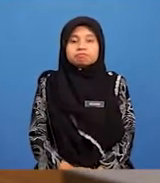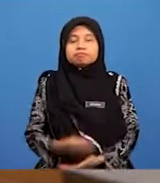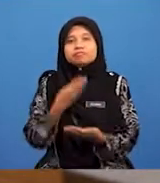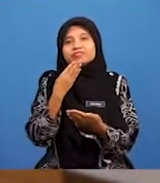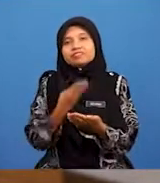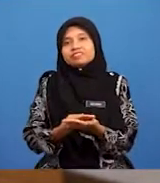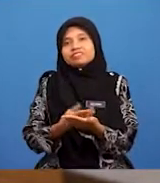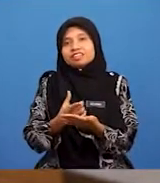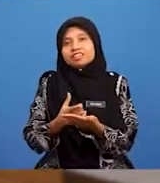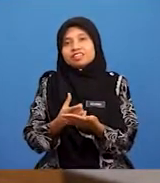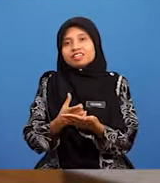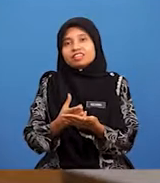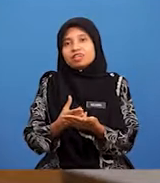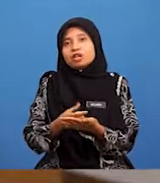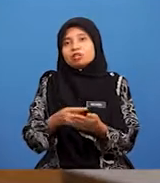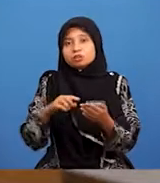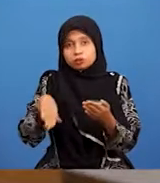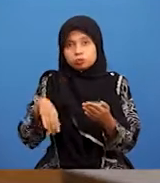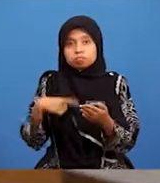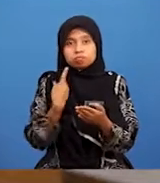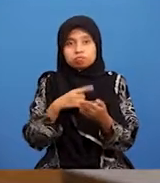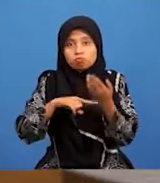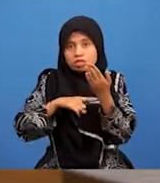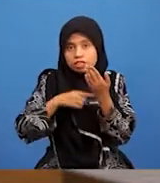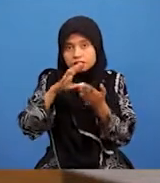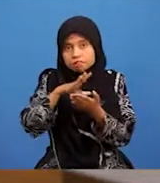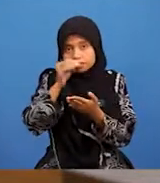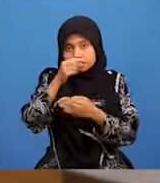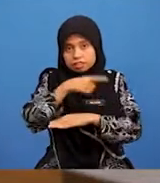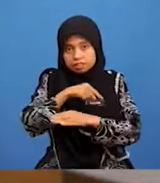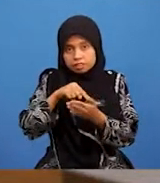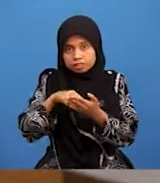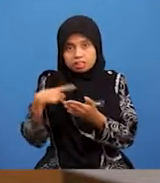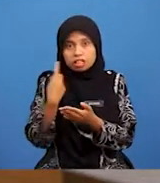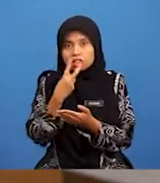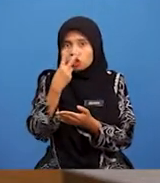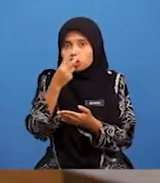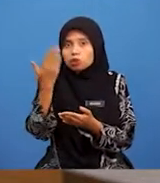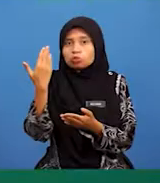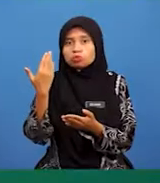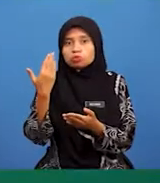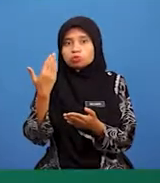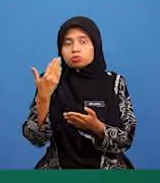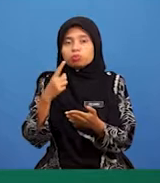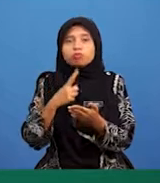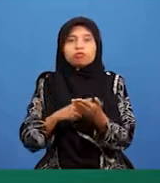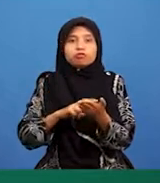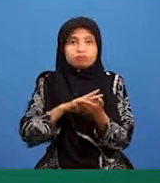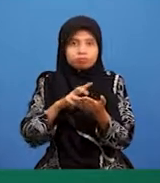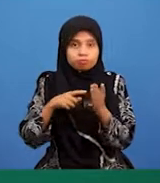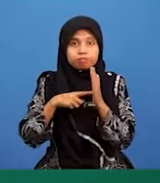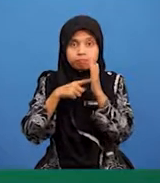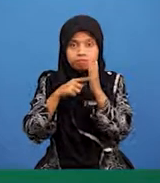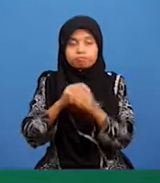Baiklah, sebelum saya memulakan pembelajaran kita pada hari ini, kita perhatikan seketika paparan berikut.